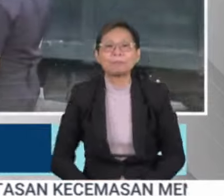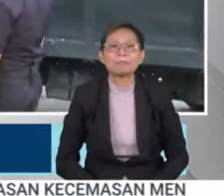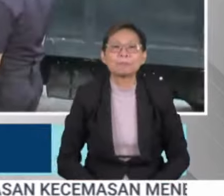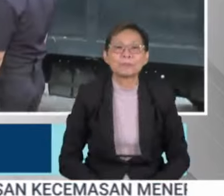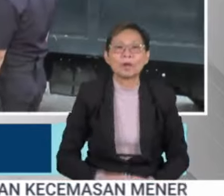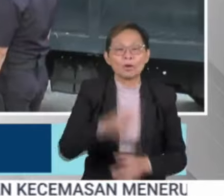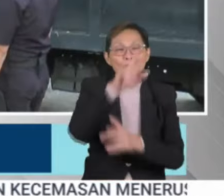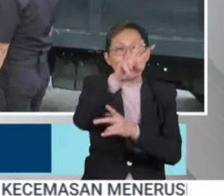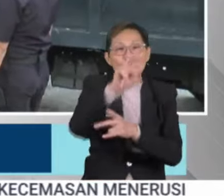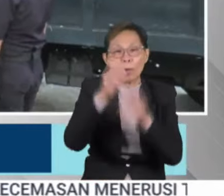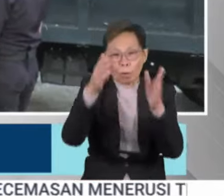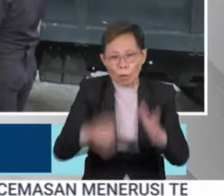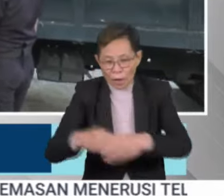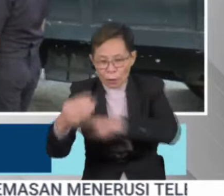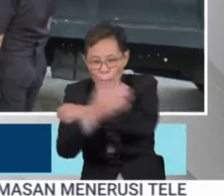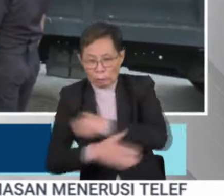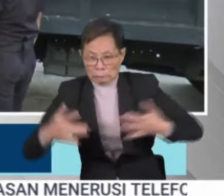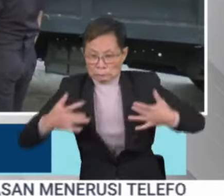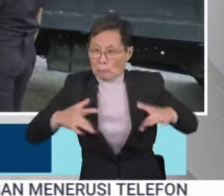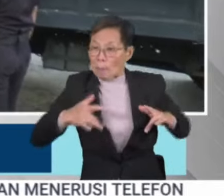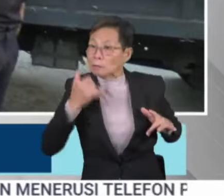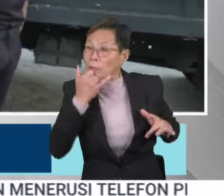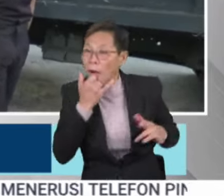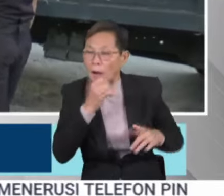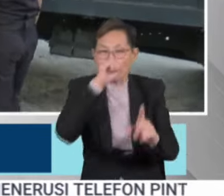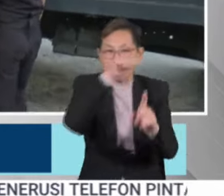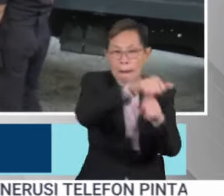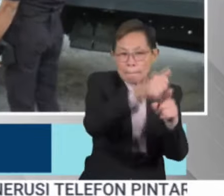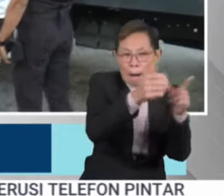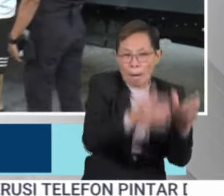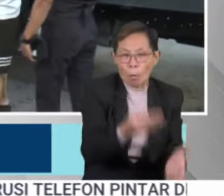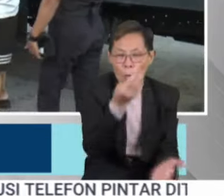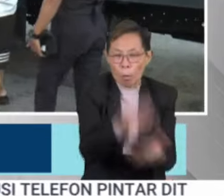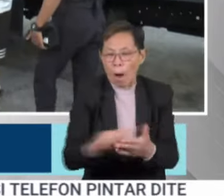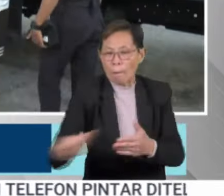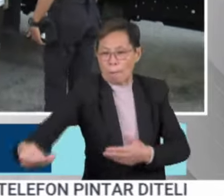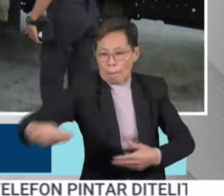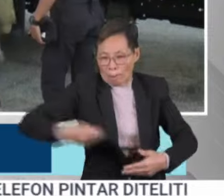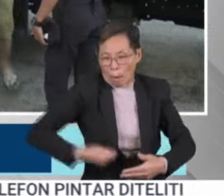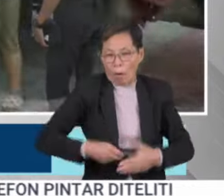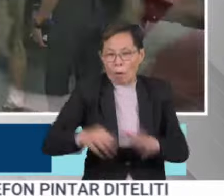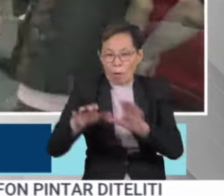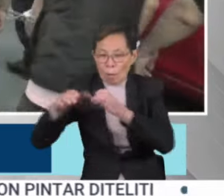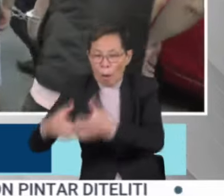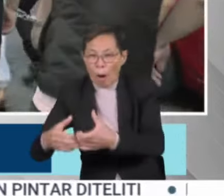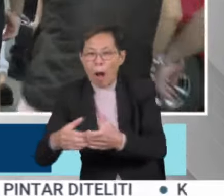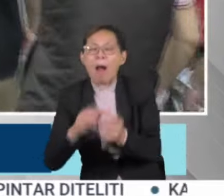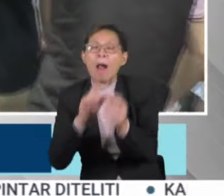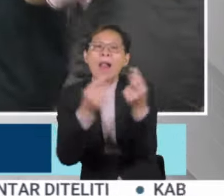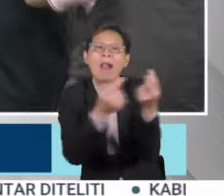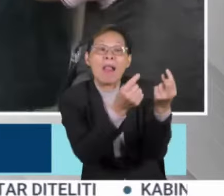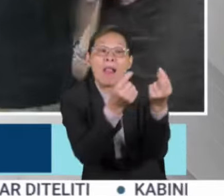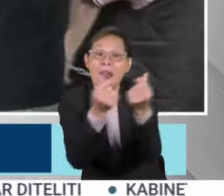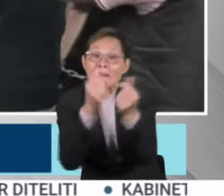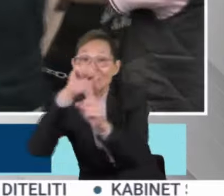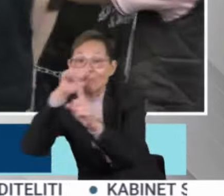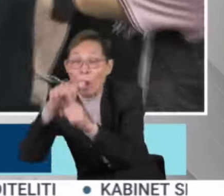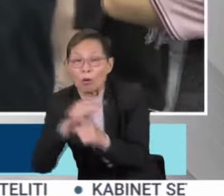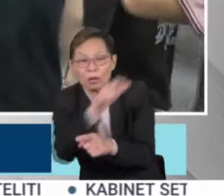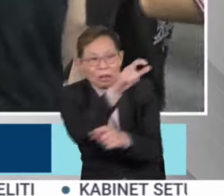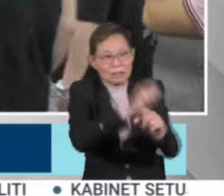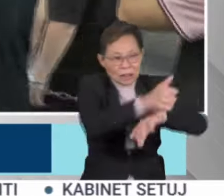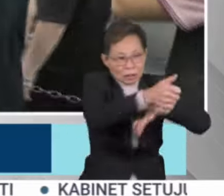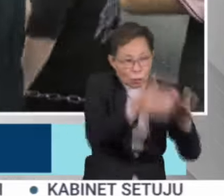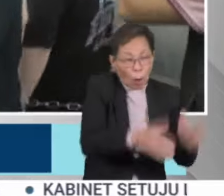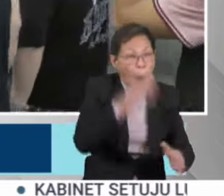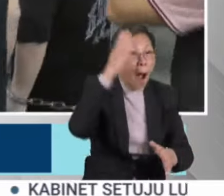Sementara itu, 20 warga asing mengaku tidak bersalah berdaya mangsa menyerahkan wang melalui sindiket Love Scam. Tertuduh seorang lelaki